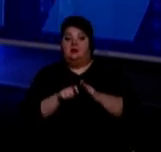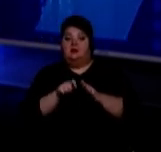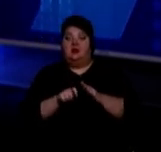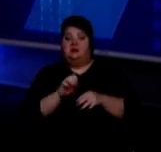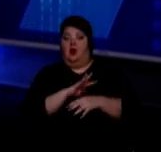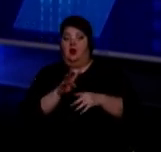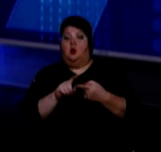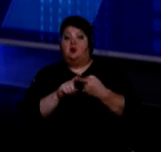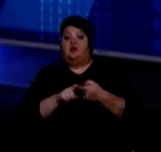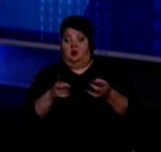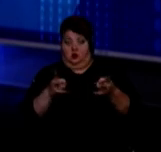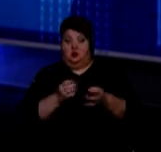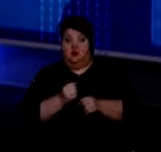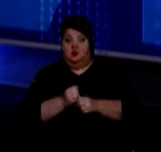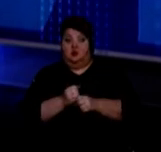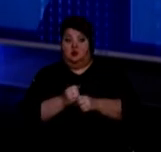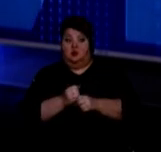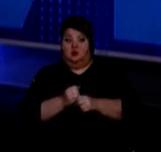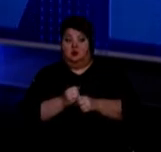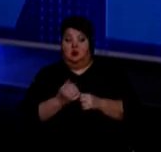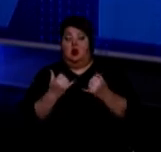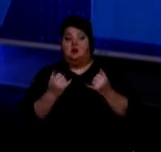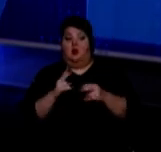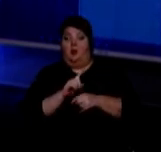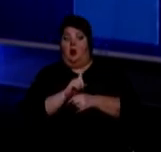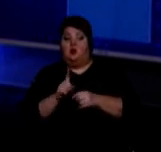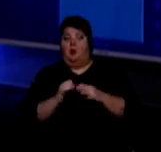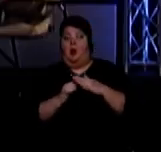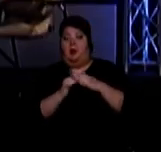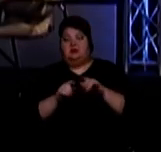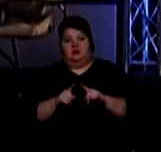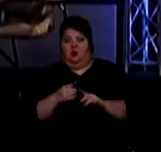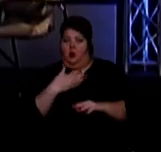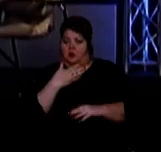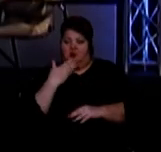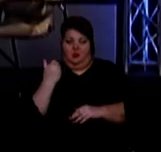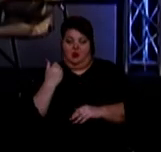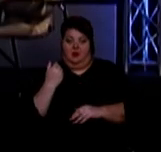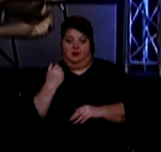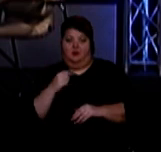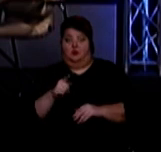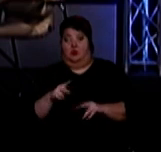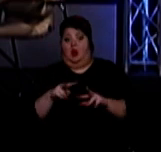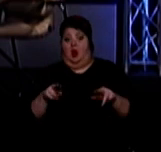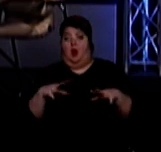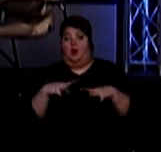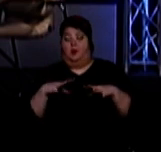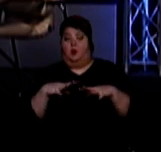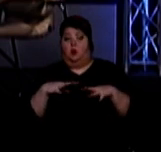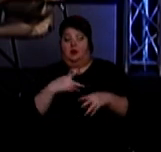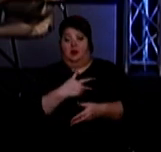робити? Щоб зараз здати кров? По нормативній базі зараз такого немає. Це у нас як були донори,